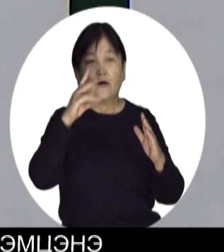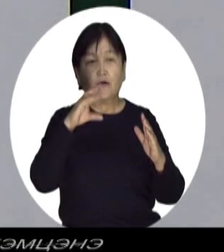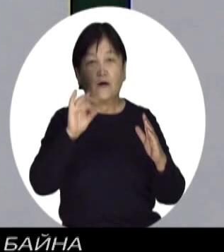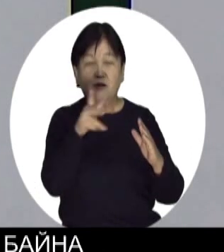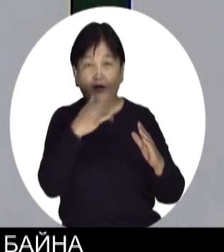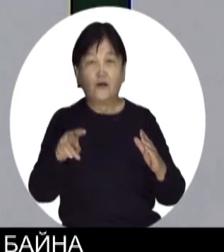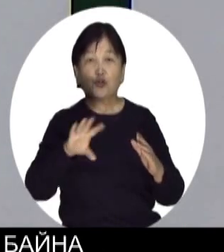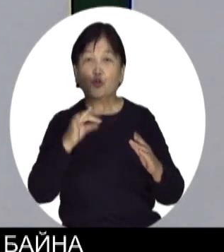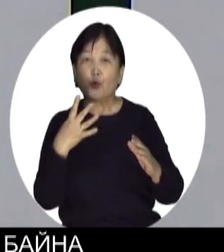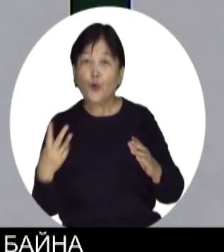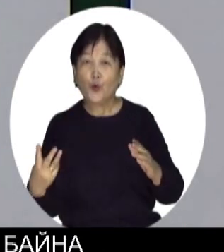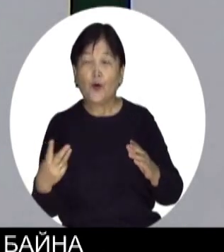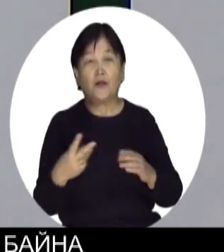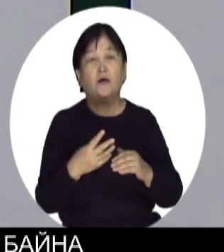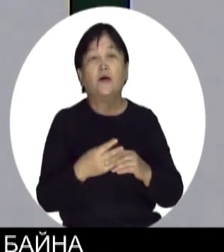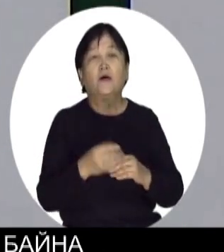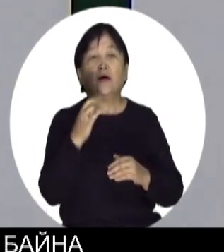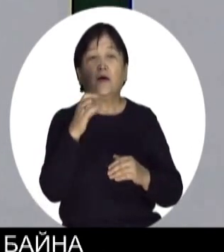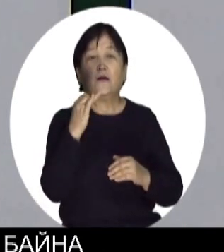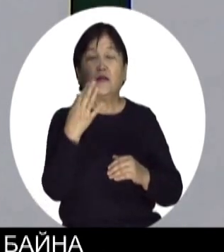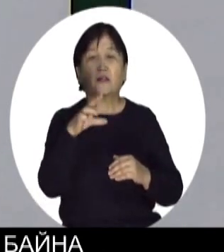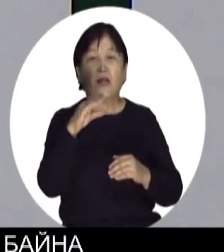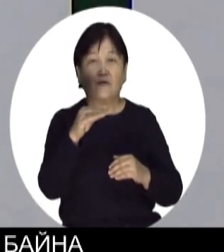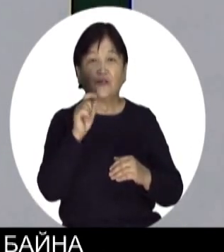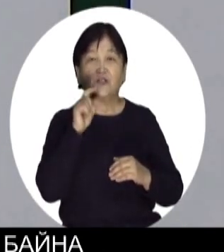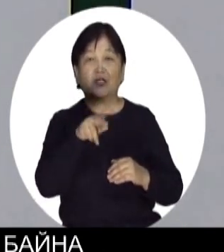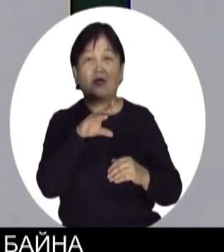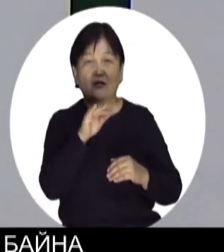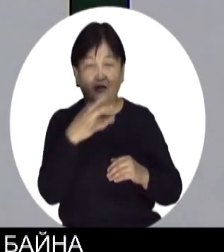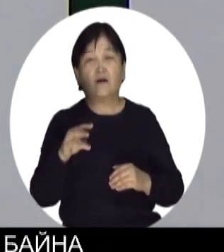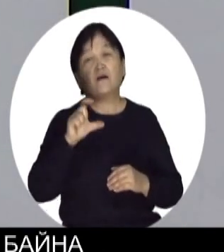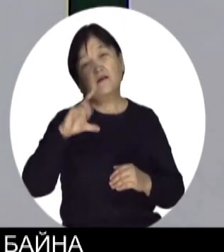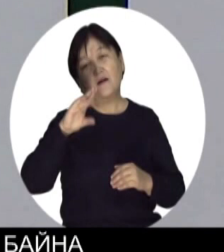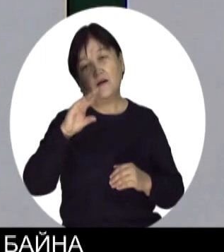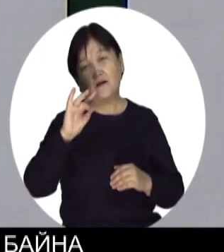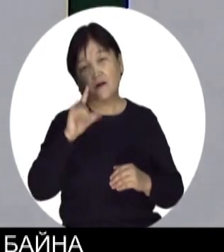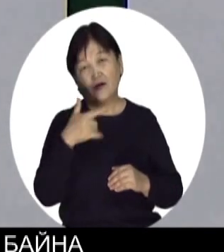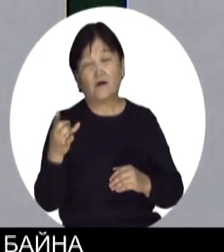нь урвлын босго энерги буюу итгэвчлийн энерги болж байгаа. За